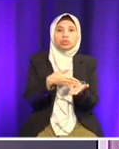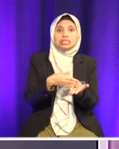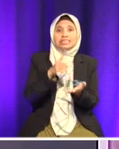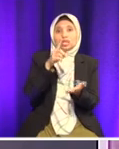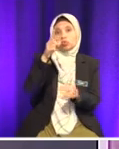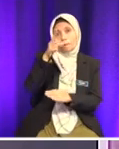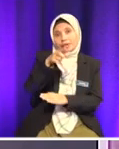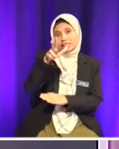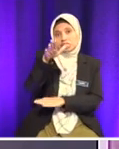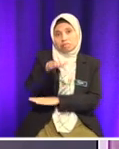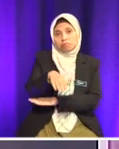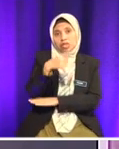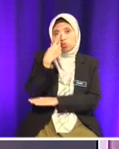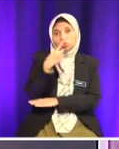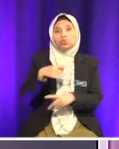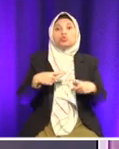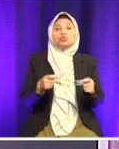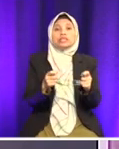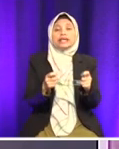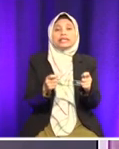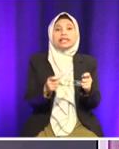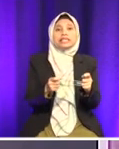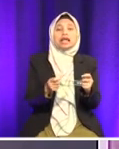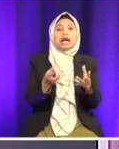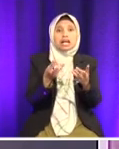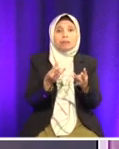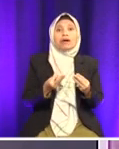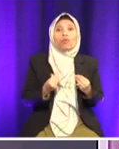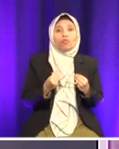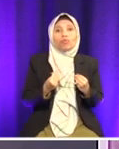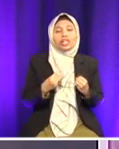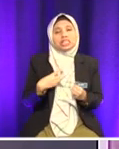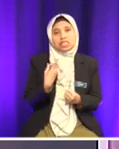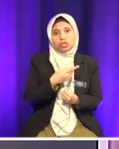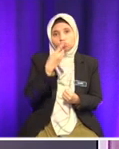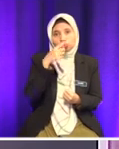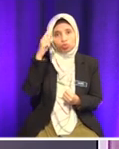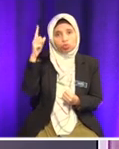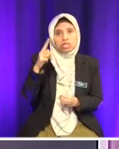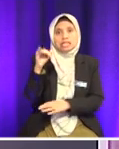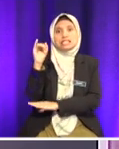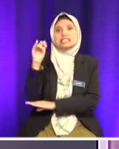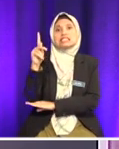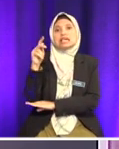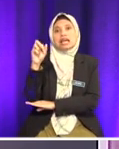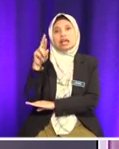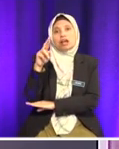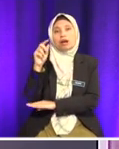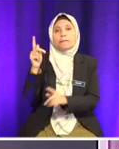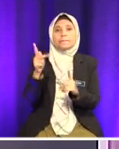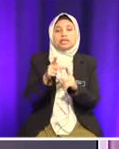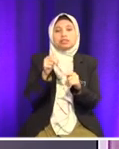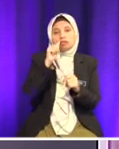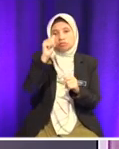untuk kita tunaikan aja kita untuk kita berzi kepada Allah untuk kita membaca Alquran pada